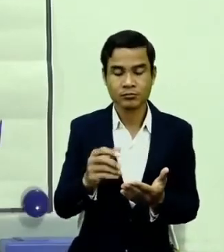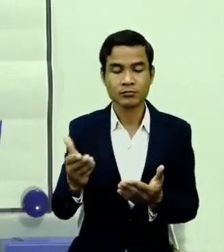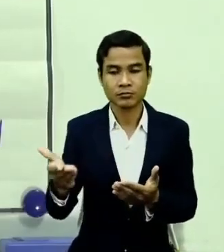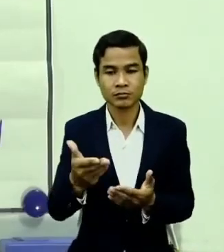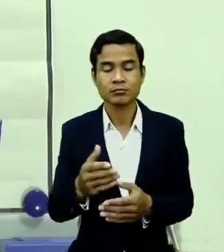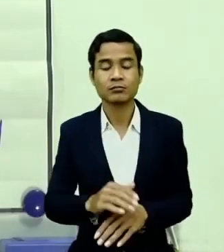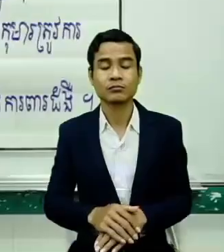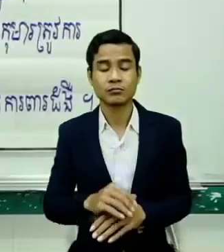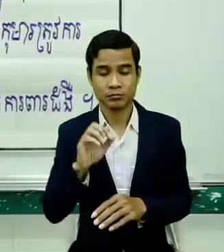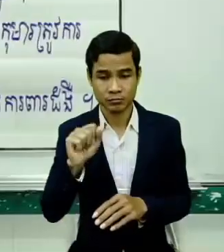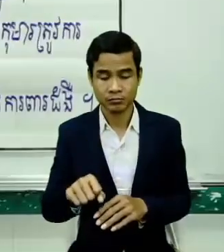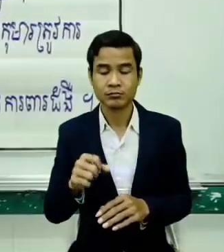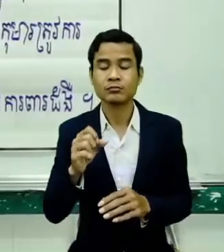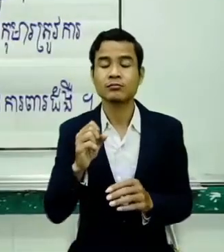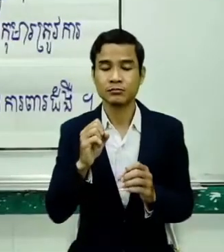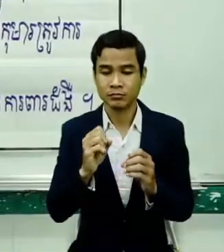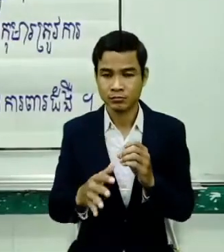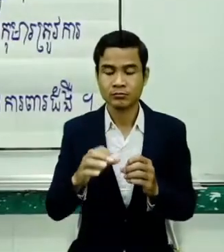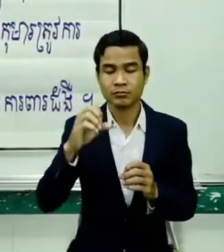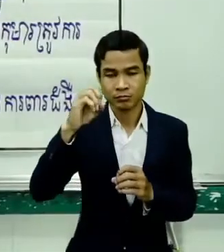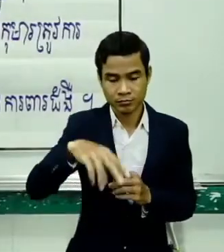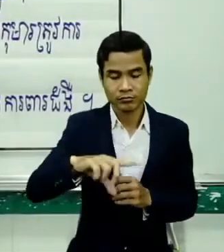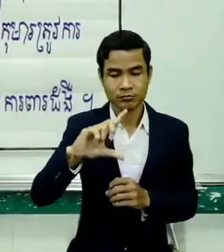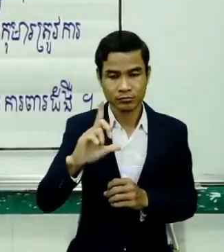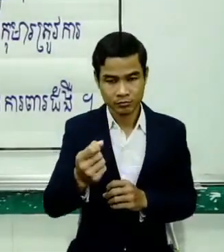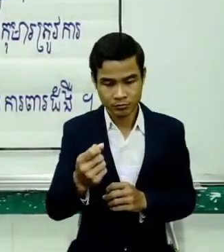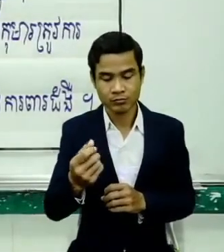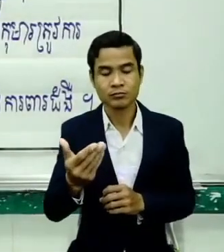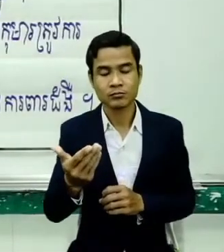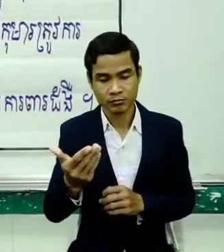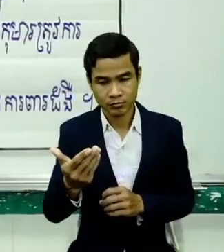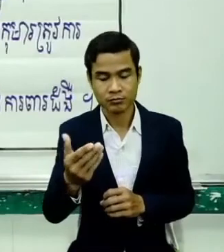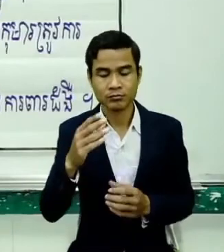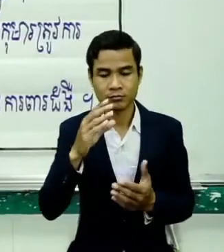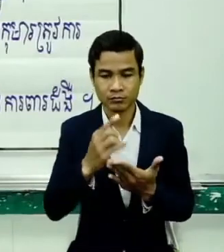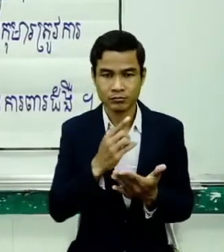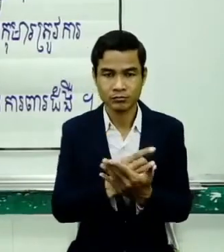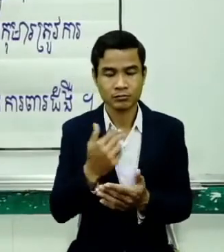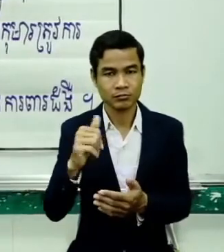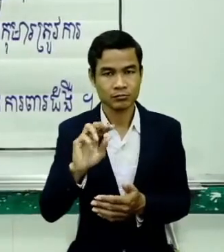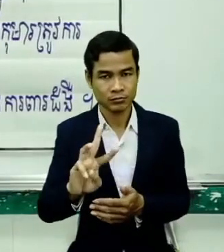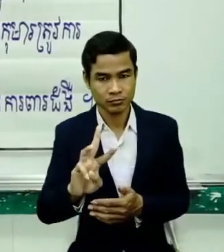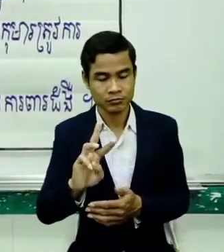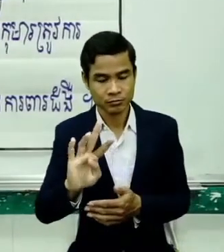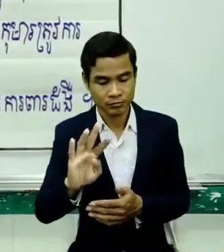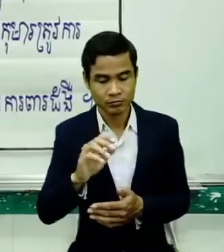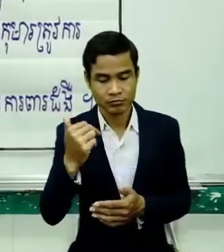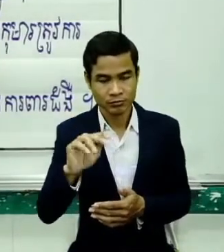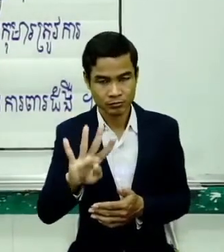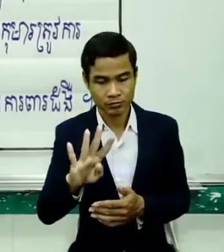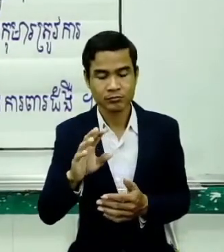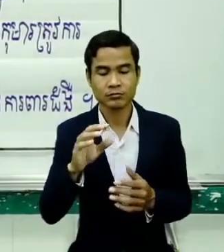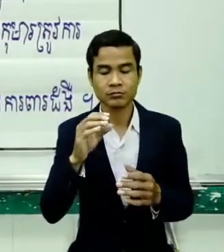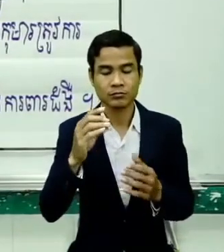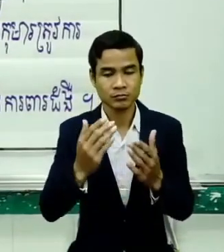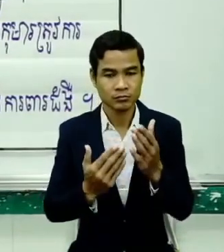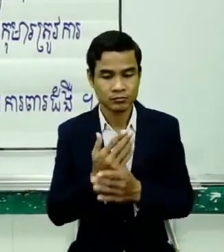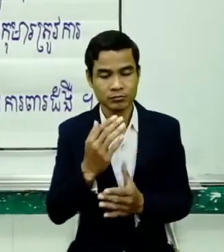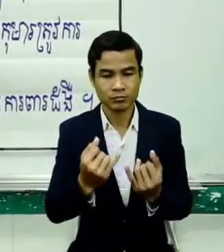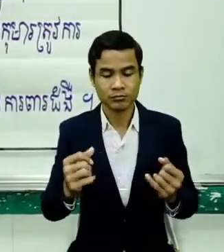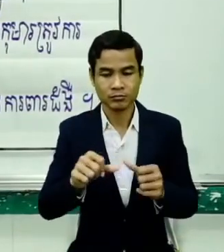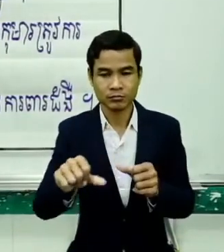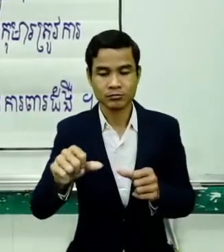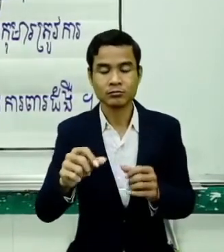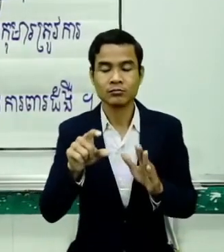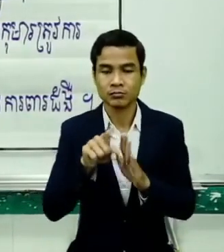ស់យើងដោយផ្ដើមចេញពីថ្ងៃខែកូនដាក់មេរៀនទី4ផងសិទ្ធិកុមារតចំណងជើងរង